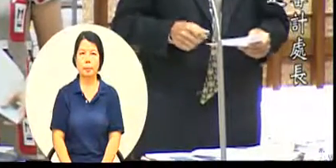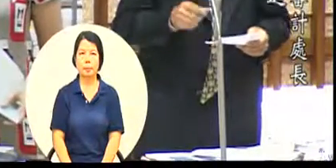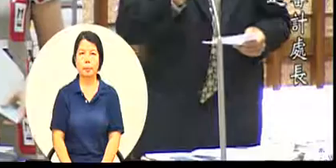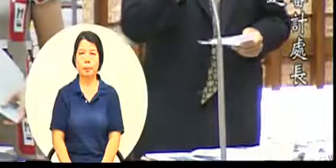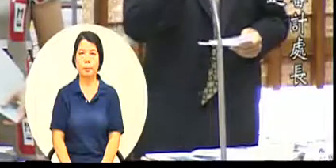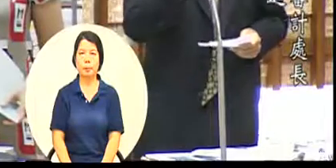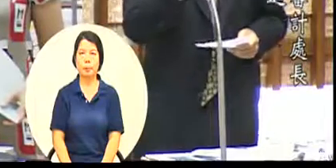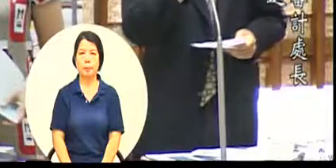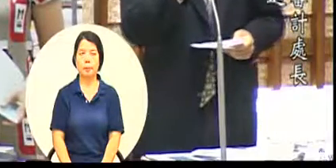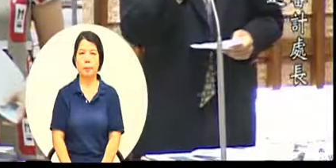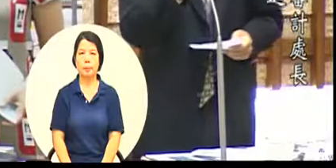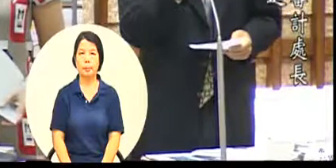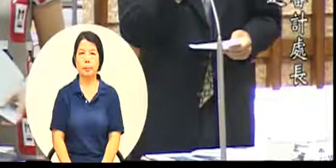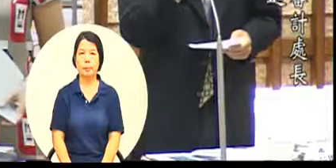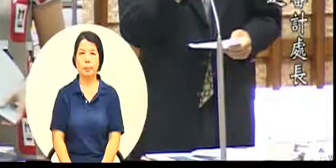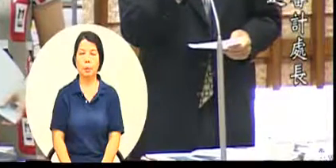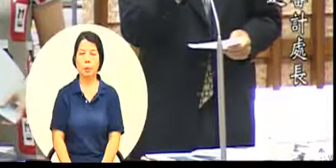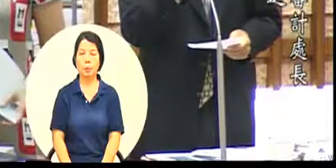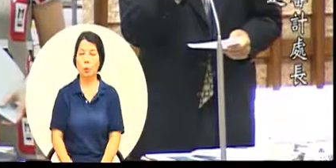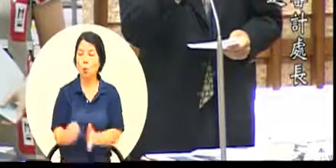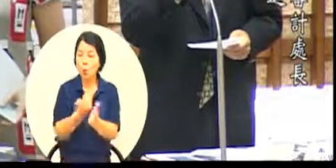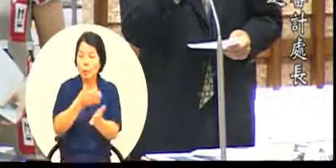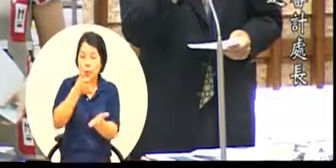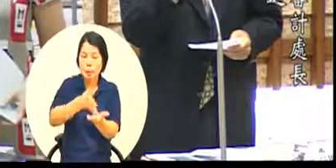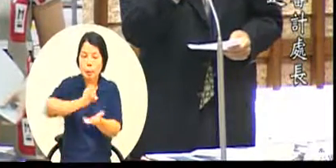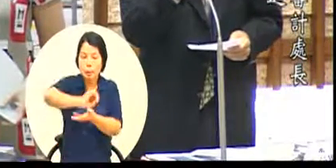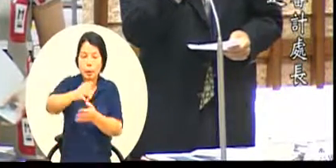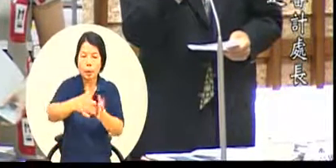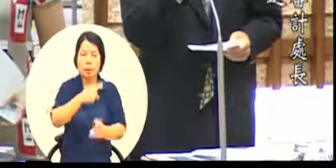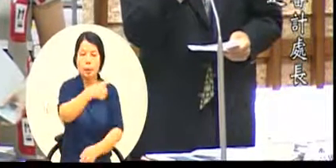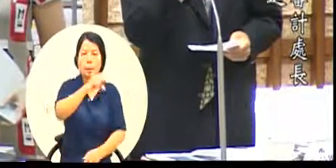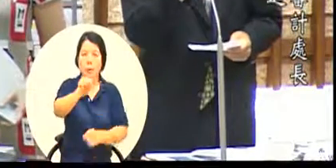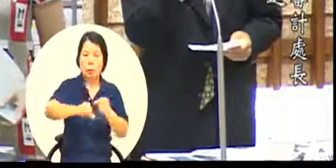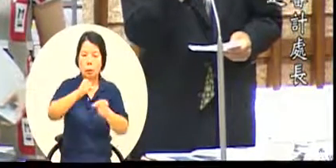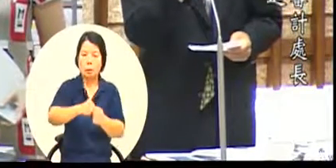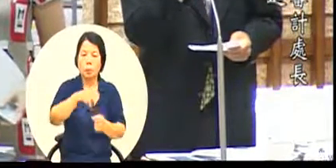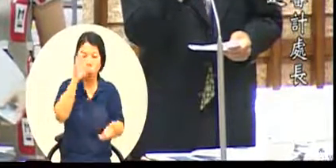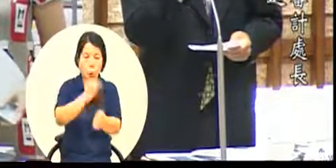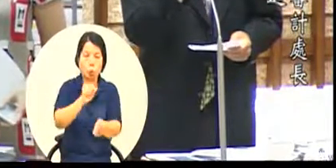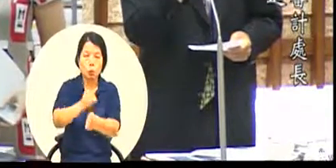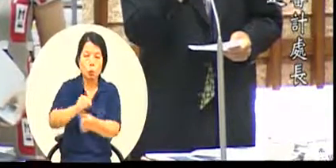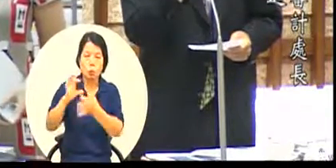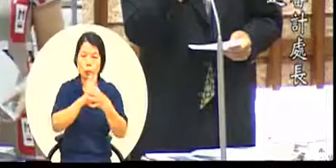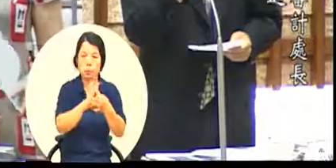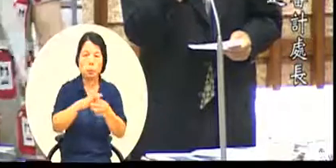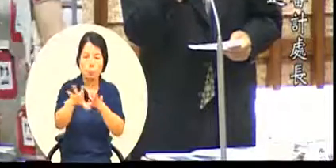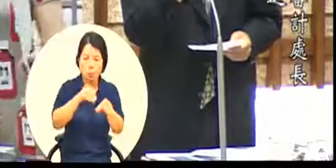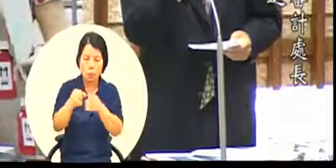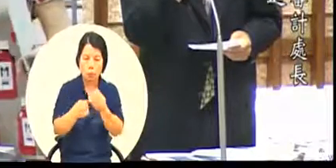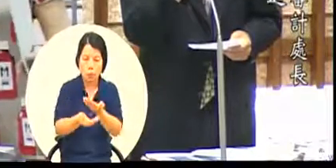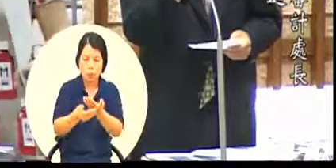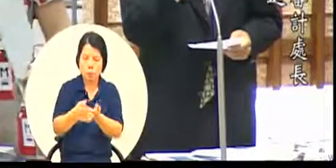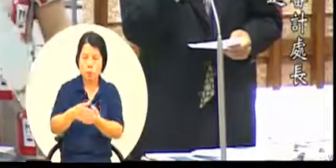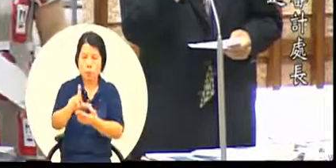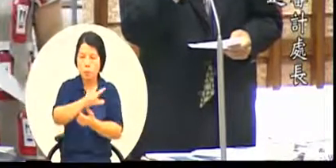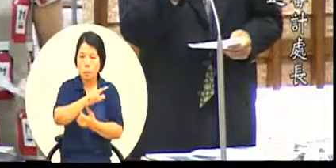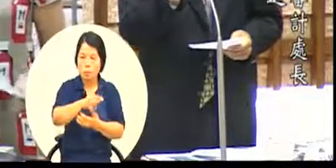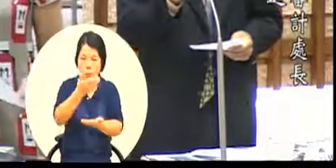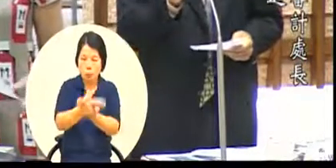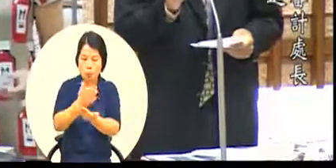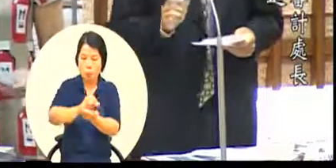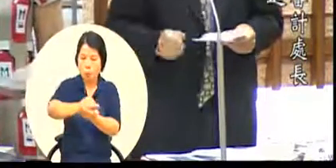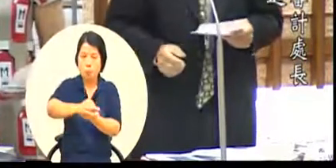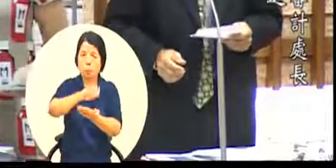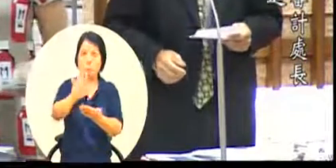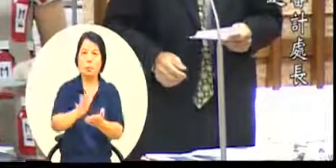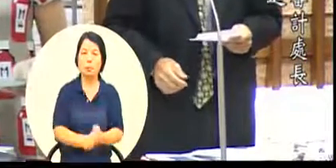不是，我们就我刚才讲的是说105年，我们这边如果有查核的话，那个相关的资料我们在105年再做发表。对